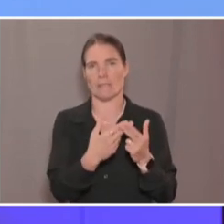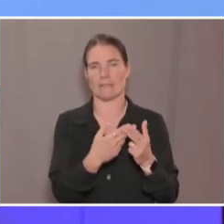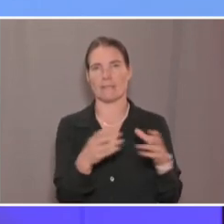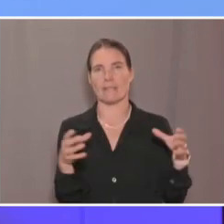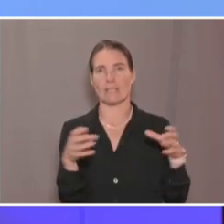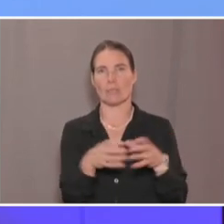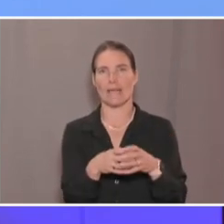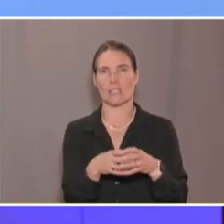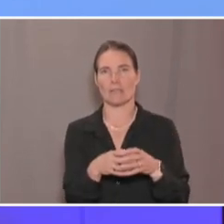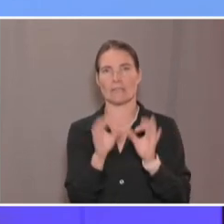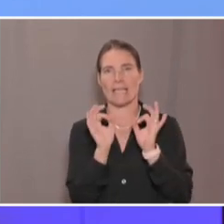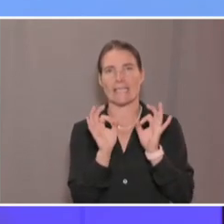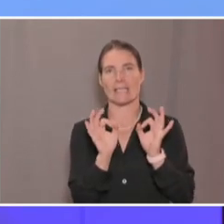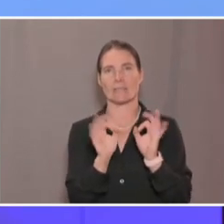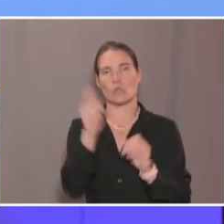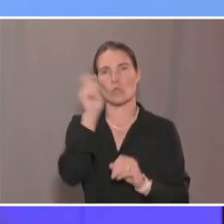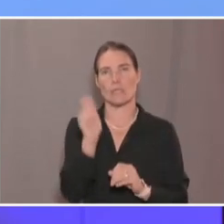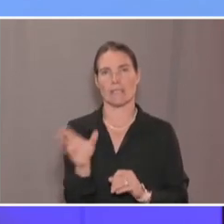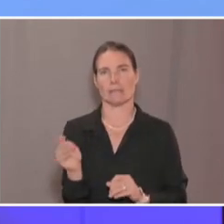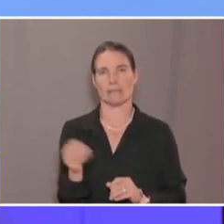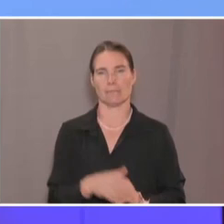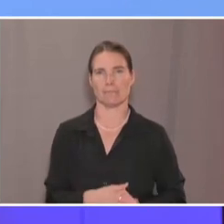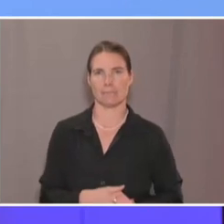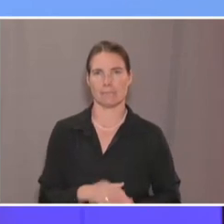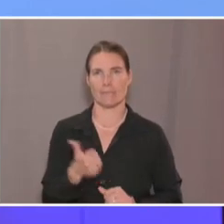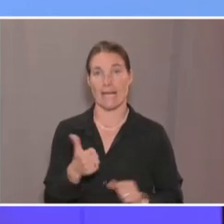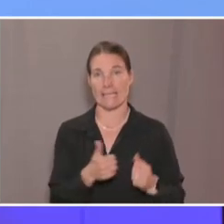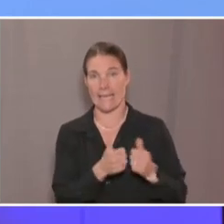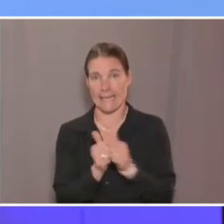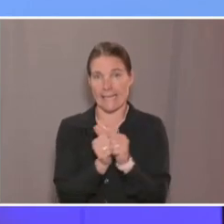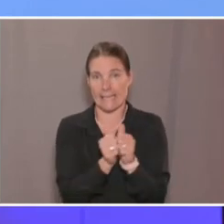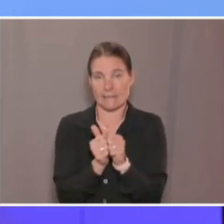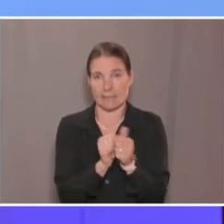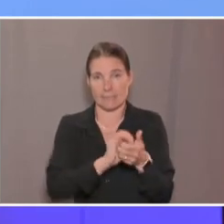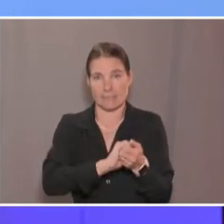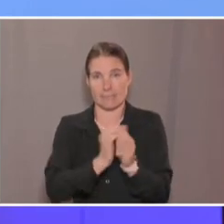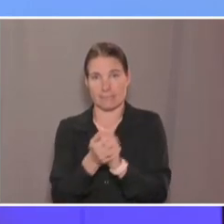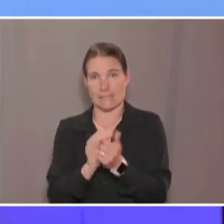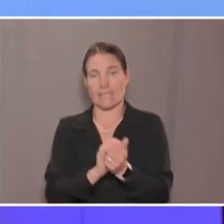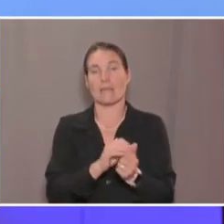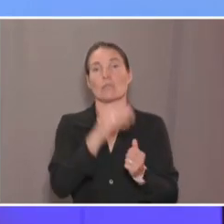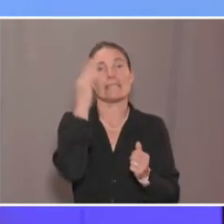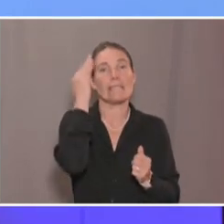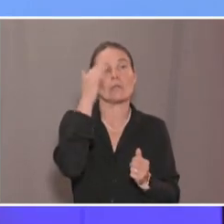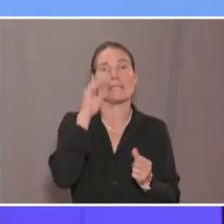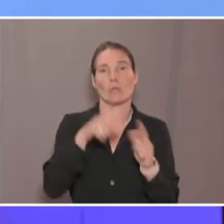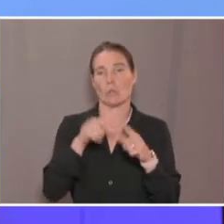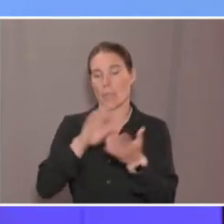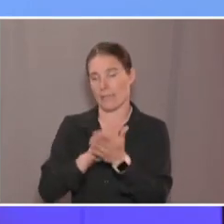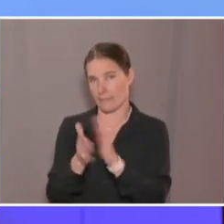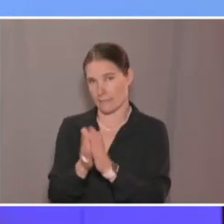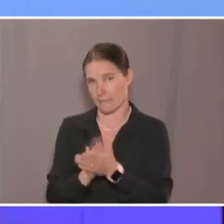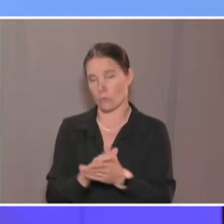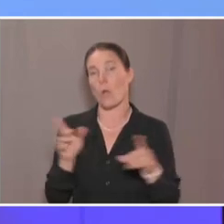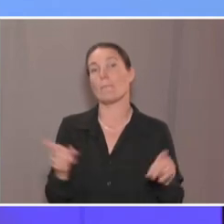Gemeinschaft der Lehrenden und Studierenden. Eine enge Verzahnung von Theorie und Praxis sowie